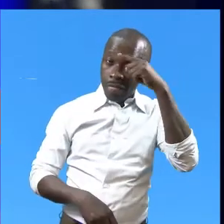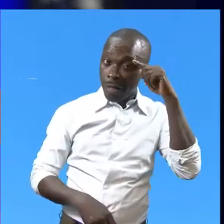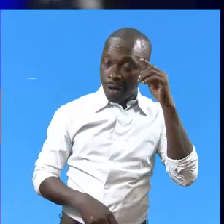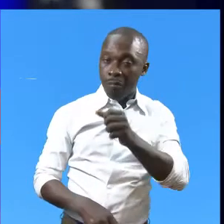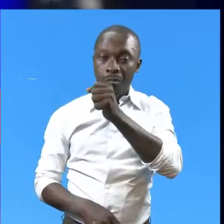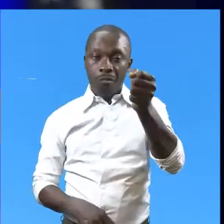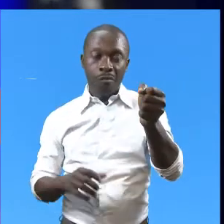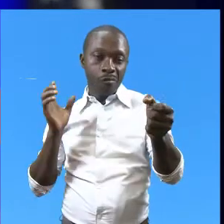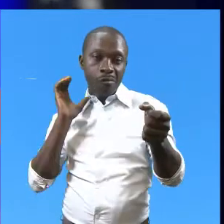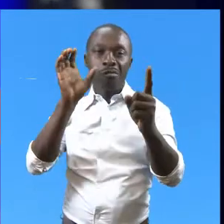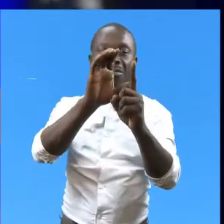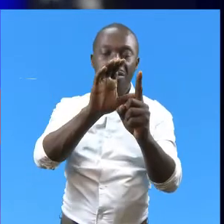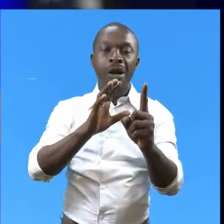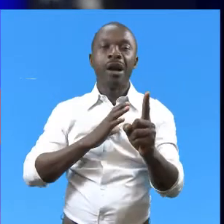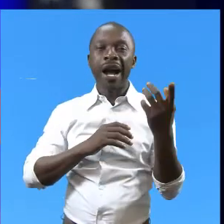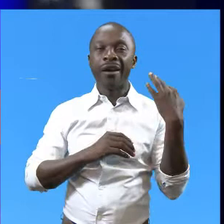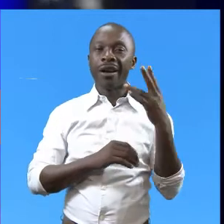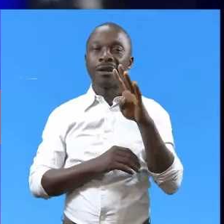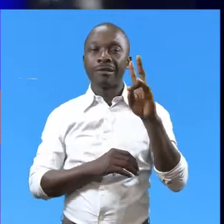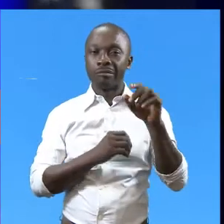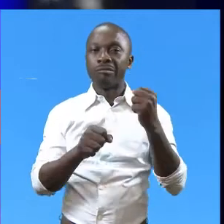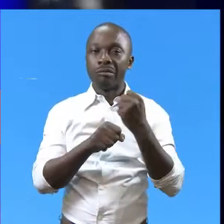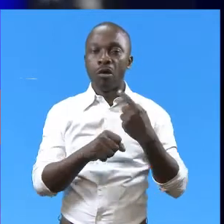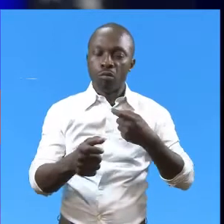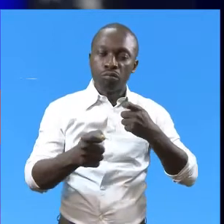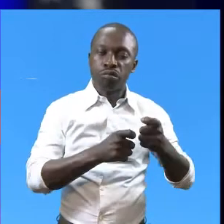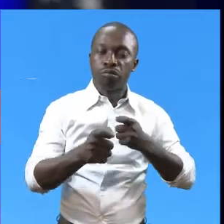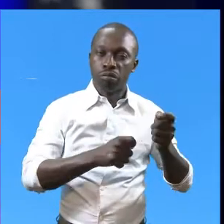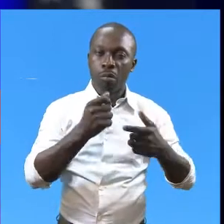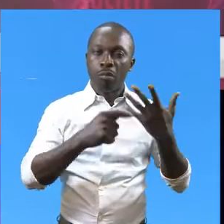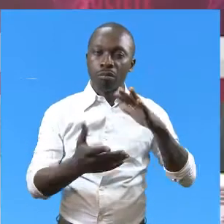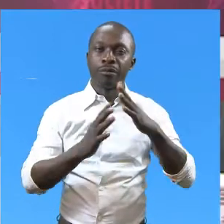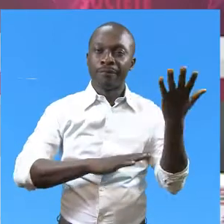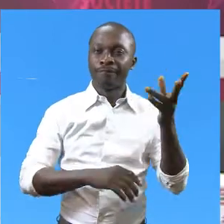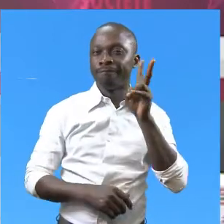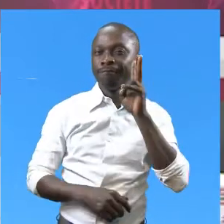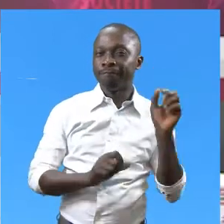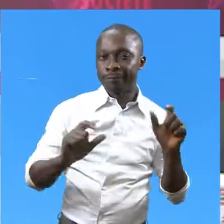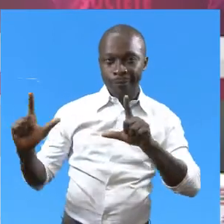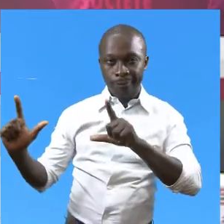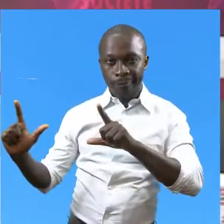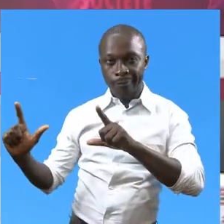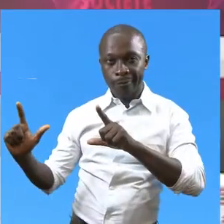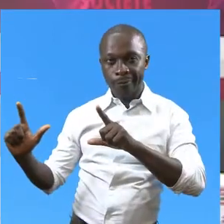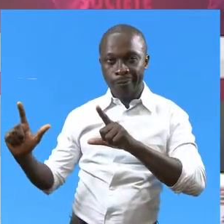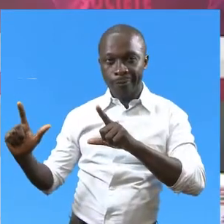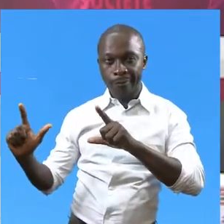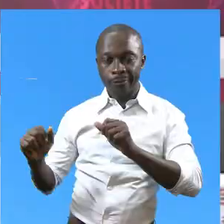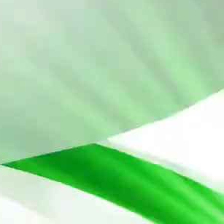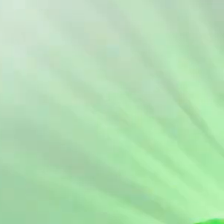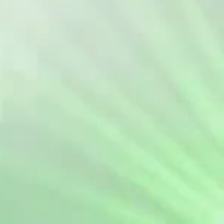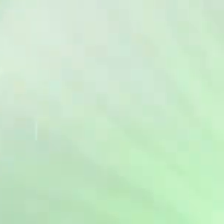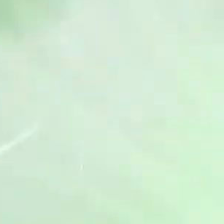de se voir consacré après 47 ans de vie en politique jalonnée de tragédies. Madame, monsieur, voilà pour les titres de ce